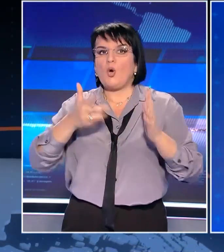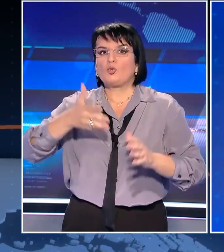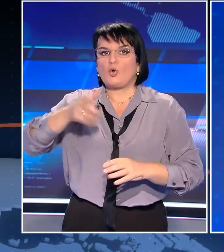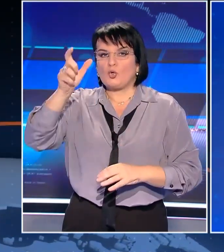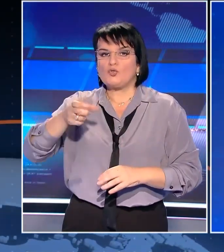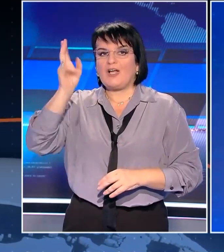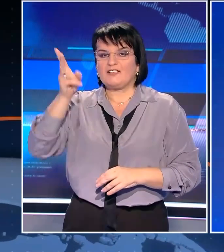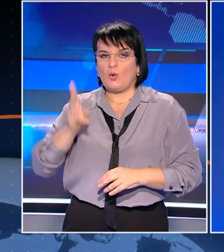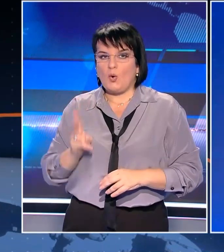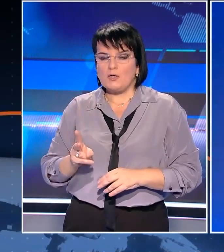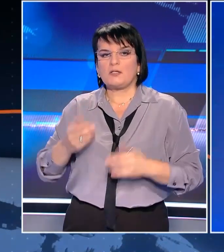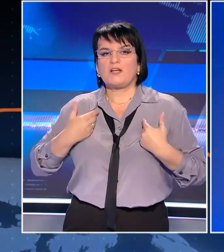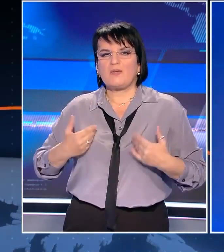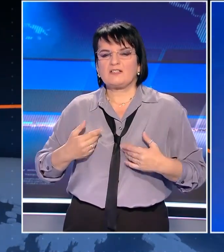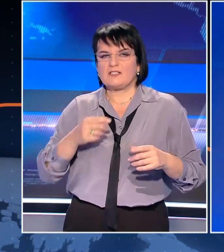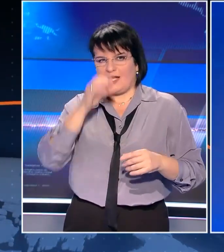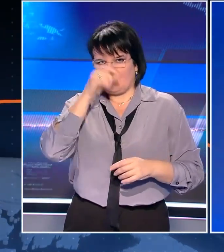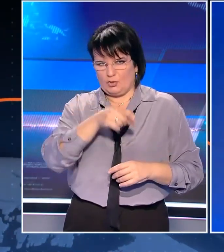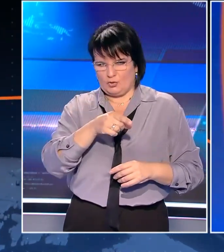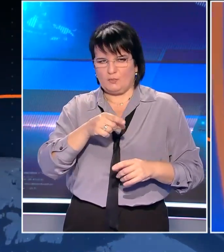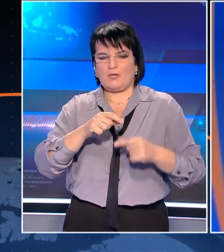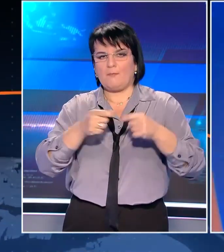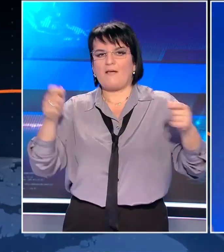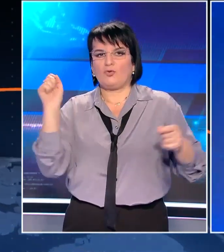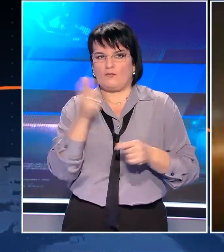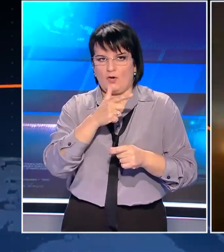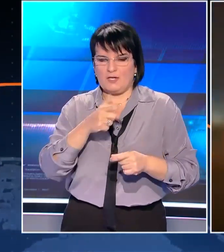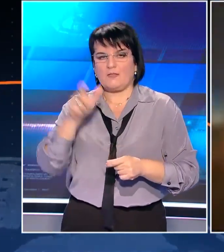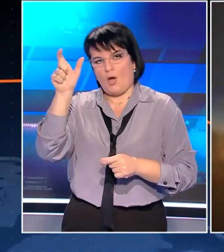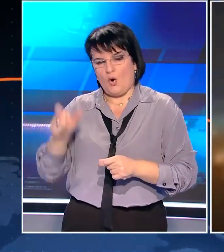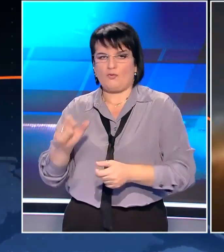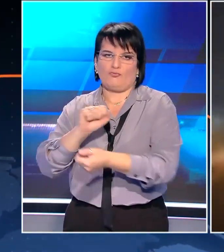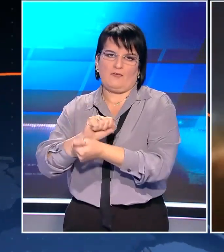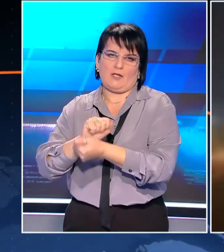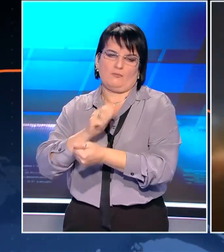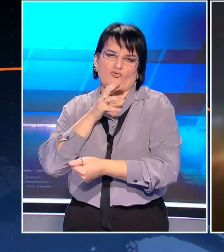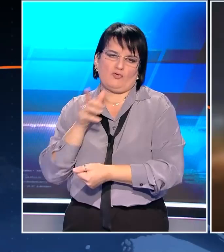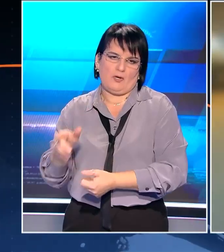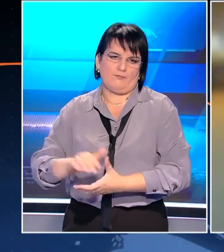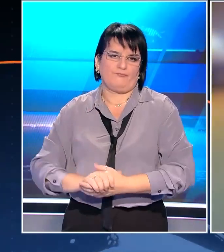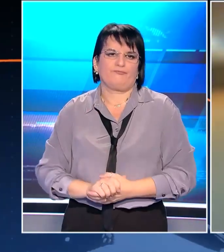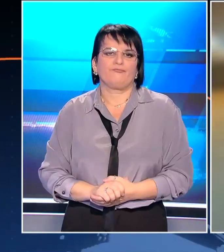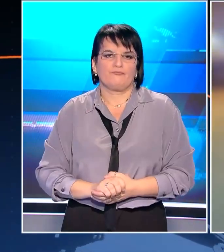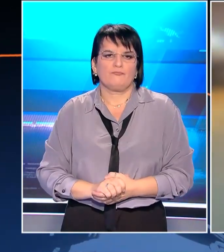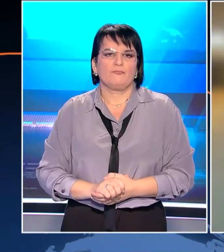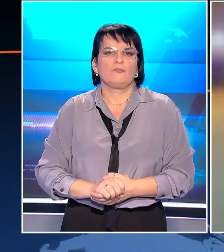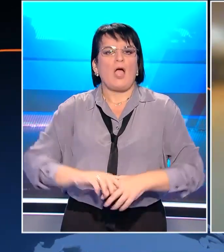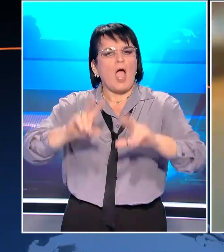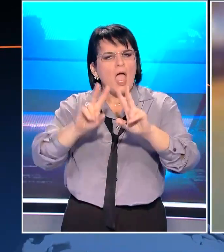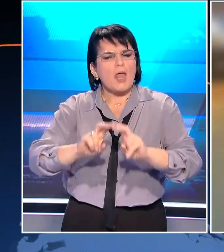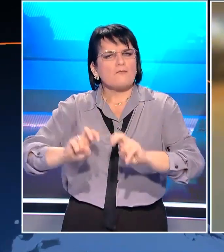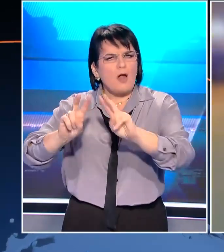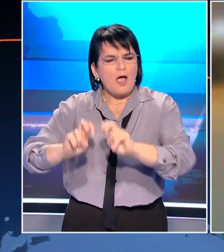οποίος κατηγορείται για τον τραυματισμό του αστυνομικού με την φωτοβολίδα. Η βεντάλια των ερευνών για την υπόθεση της